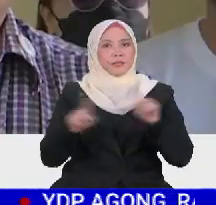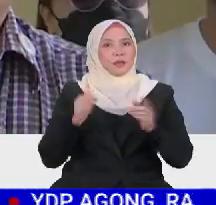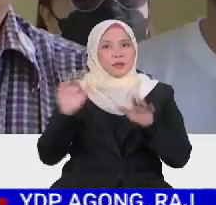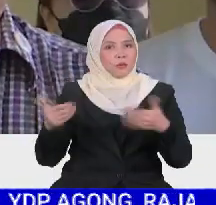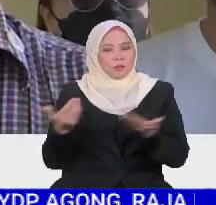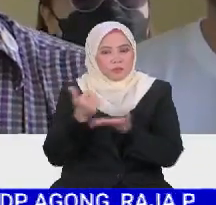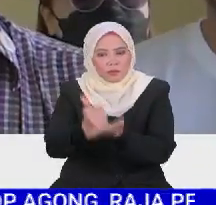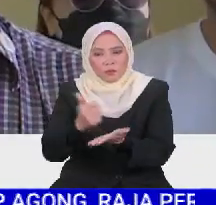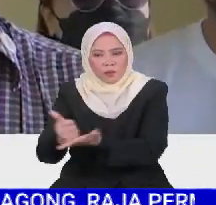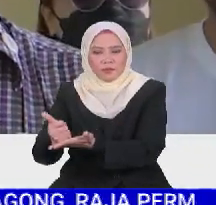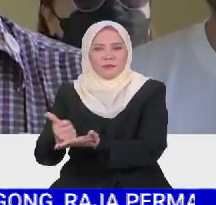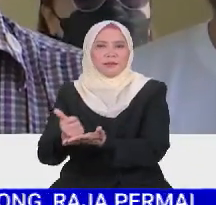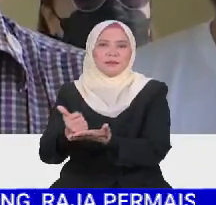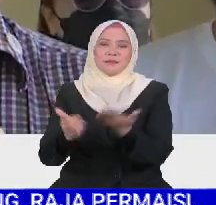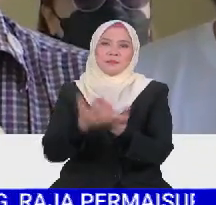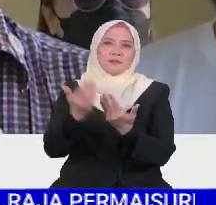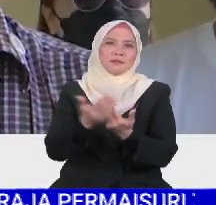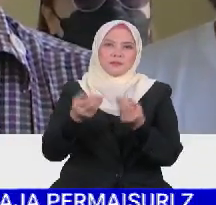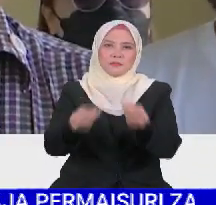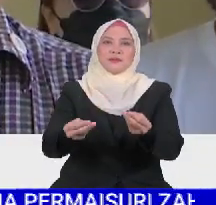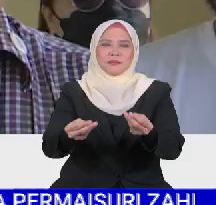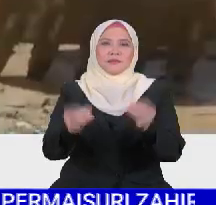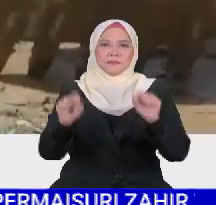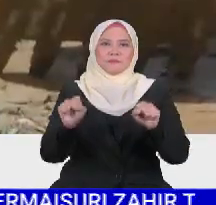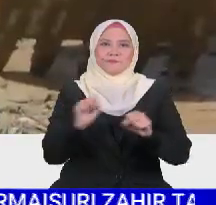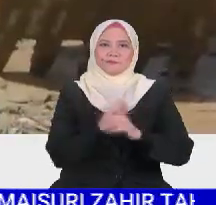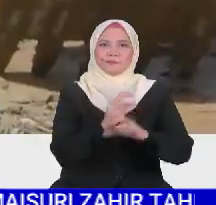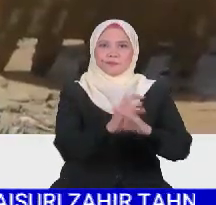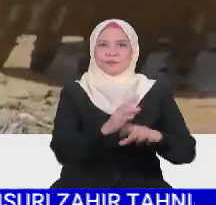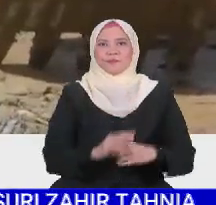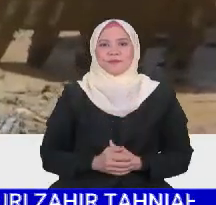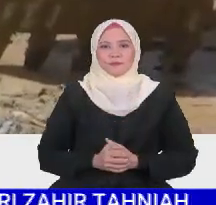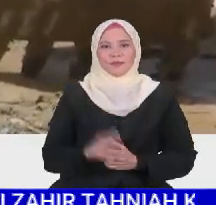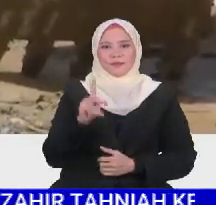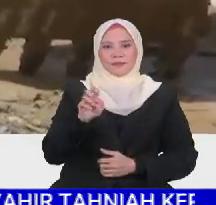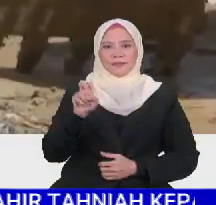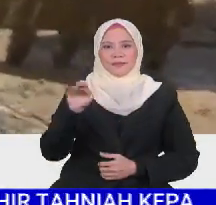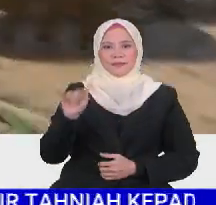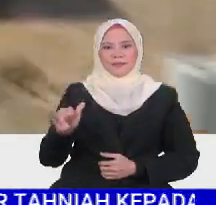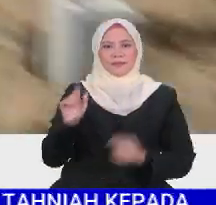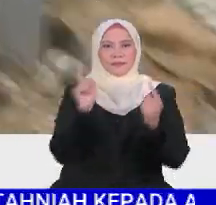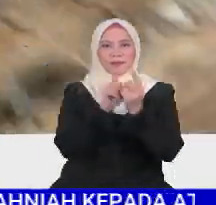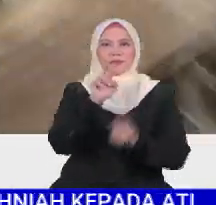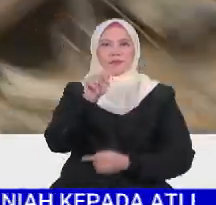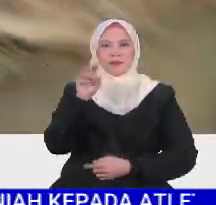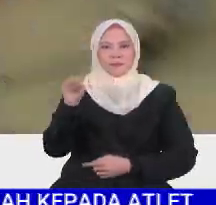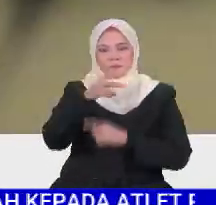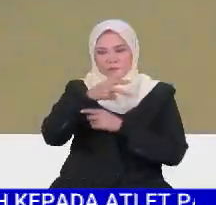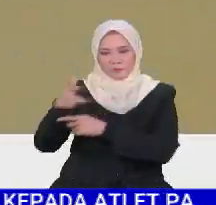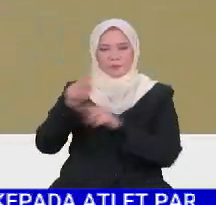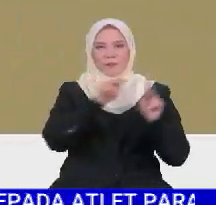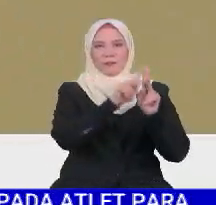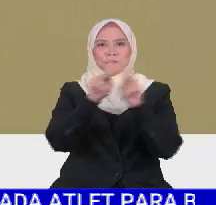bantuan kemudahankah semua kami telah usahakan kini ditemui RTM ketika tinjauan di kampung